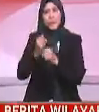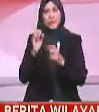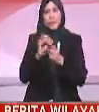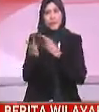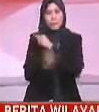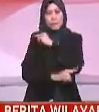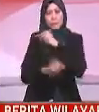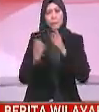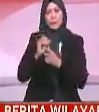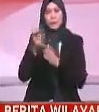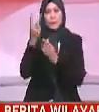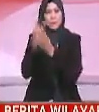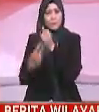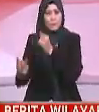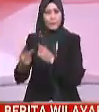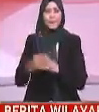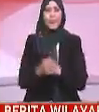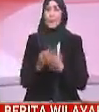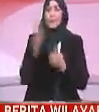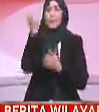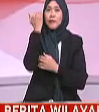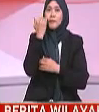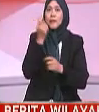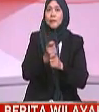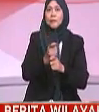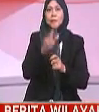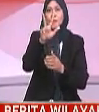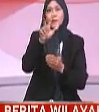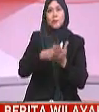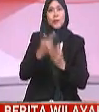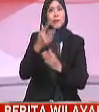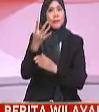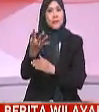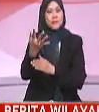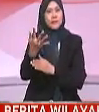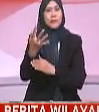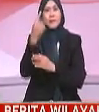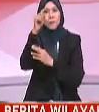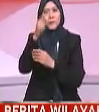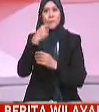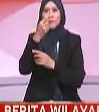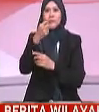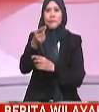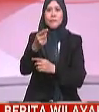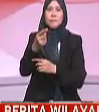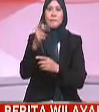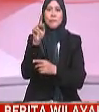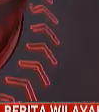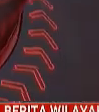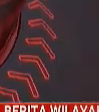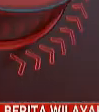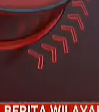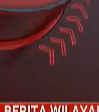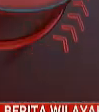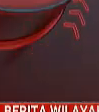atau kedua-duanya sekali. Mahkamah menetapkan 3 Mei depan sebagai tarikh sebutan semula kes.